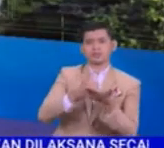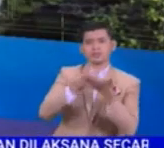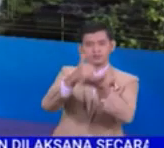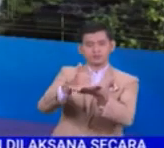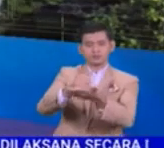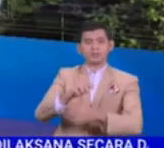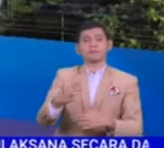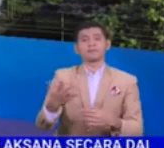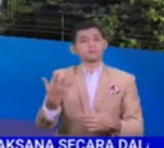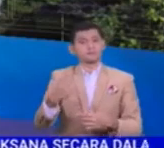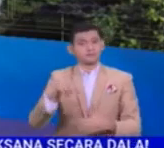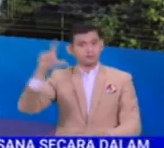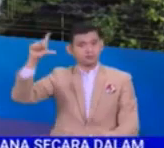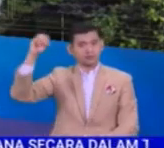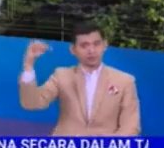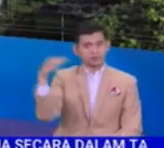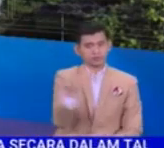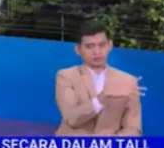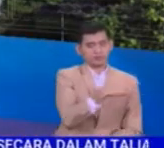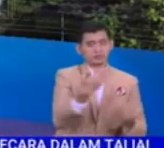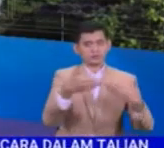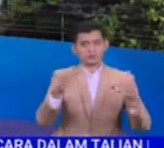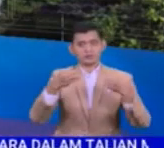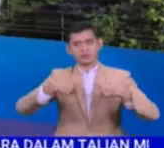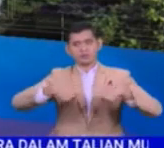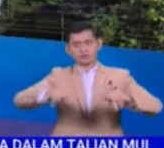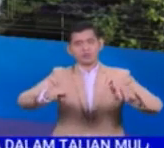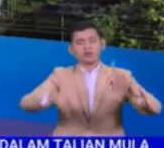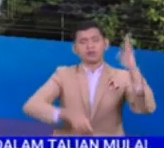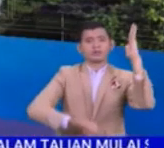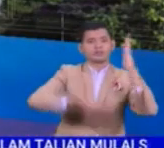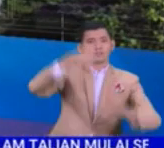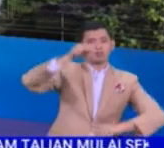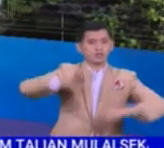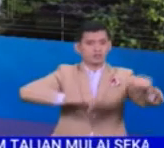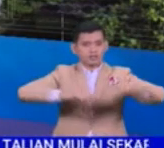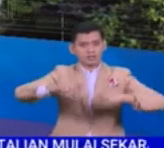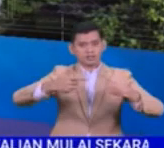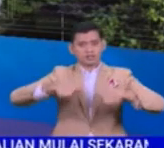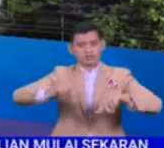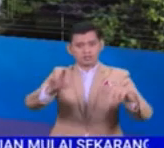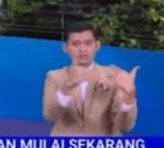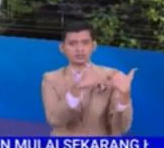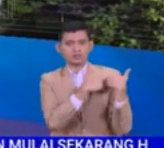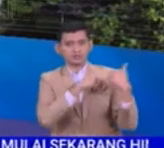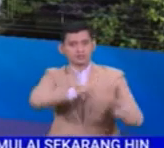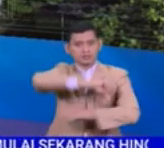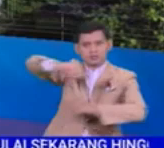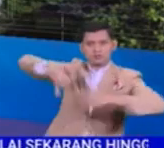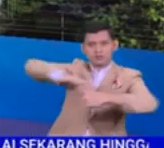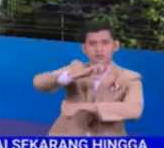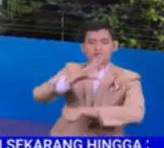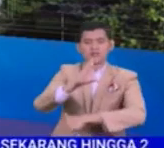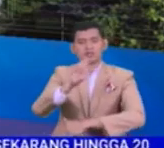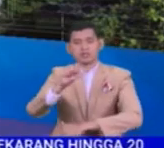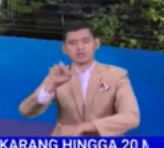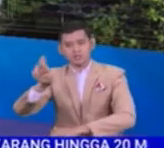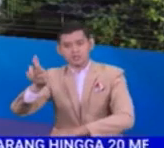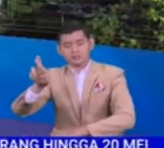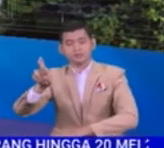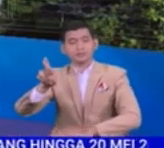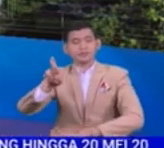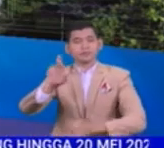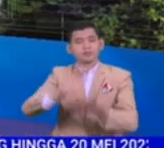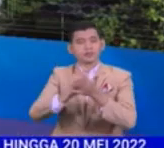Sambutan Ramadan kali ini membuka ruang untuk industri perhotelan yang bergerak aktif melaksana tanggungjawab sosial korporat CSR mereka.